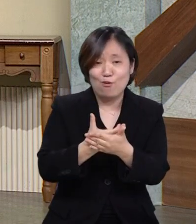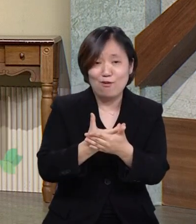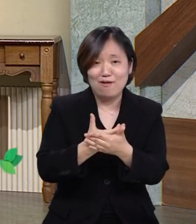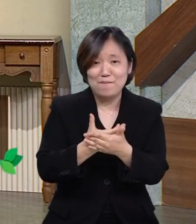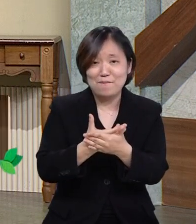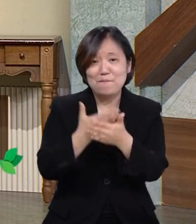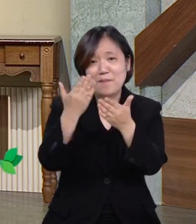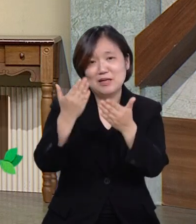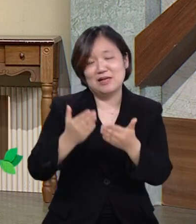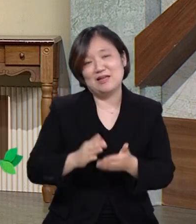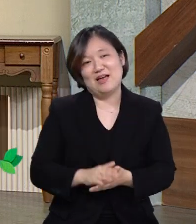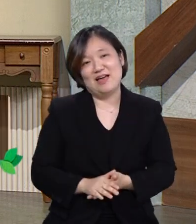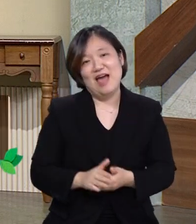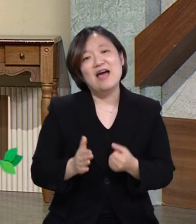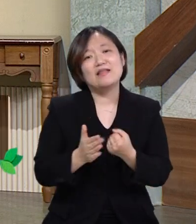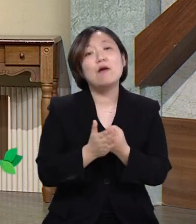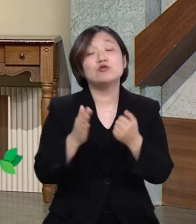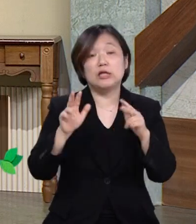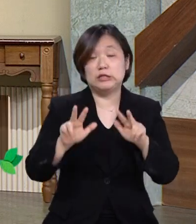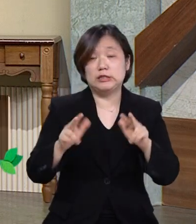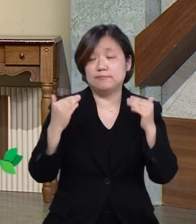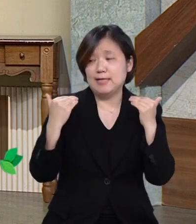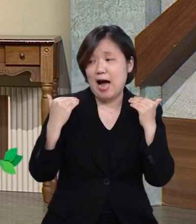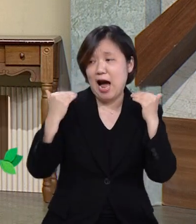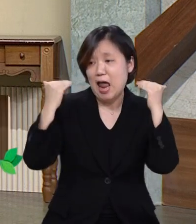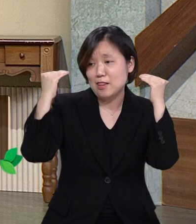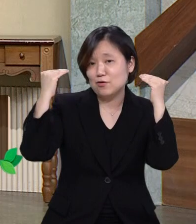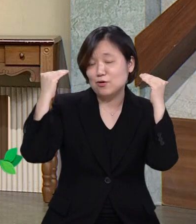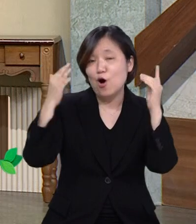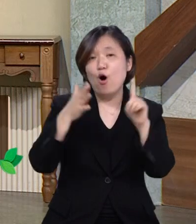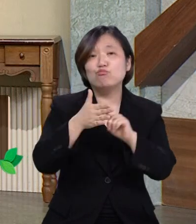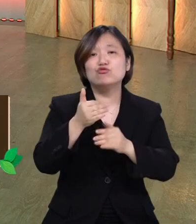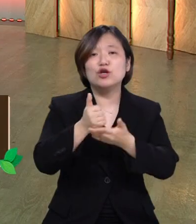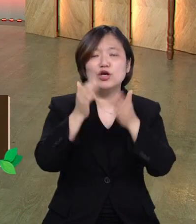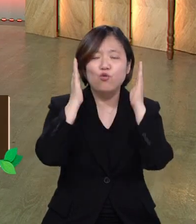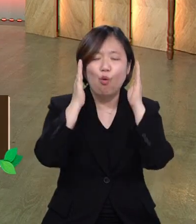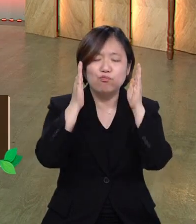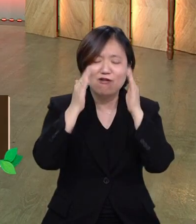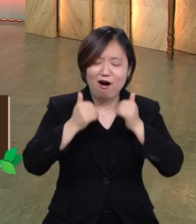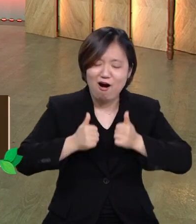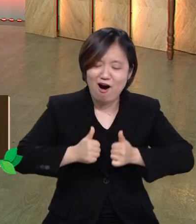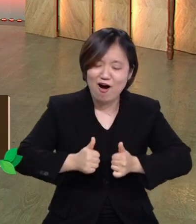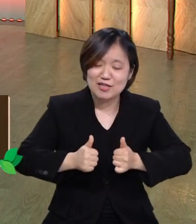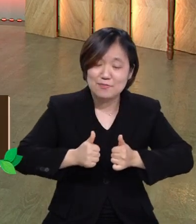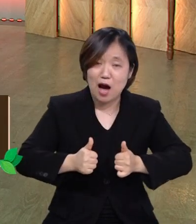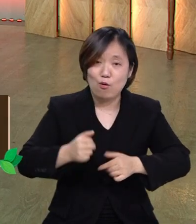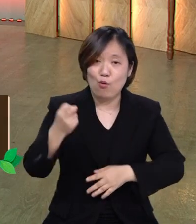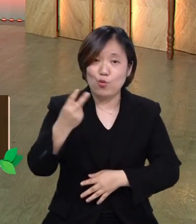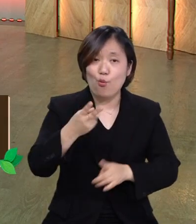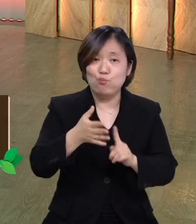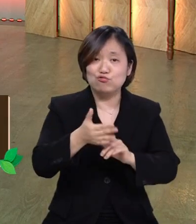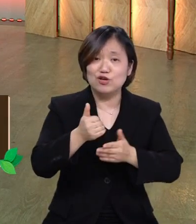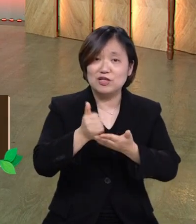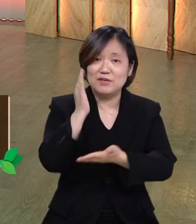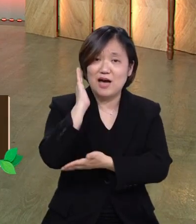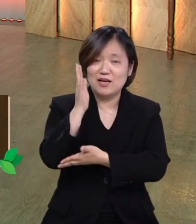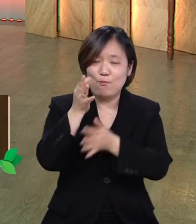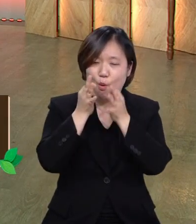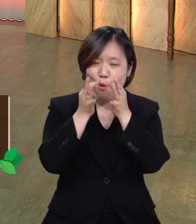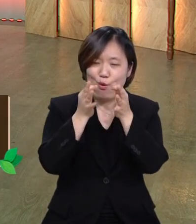지금 굉장히 불교 공부를 열심히 하시고 또 주변에 또 불교포교를 열심히